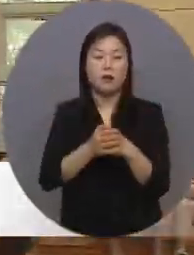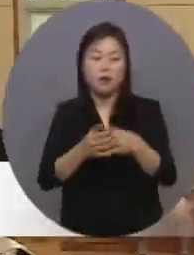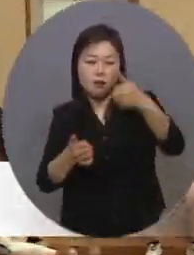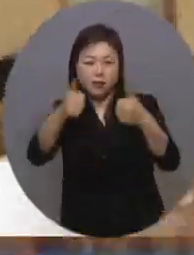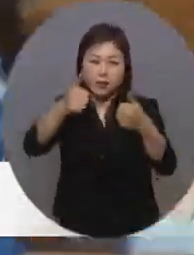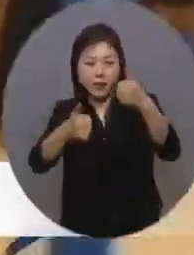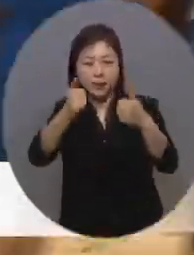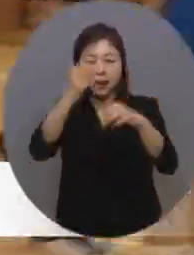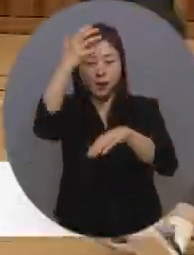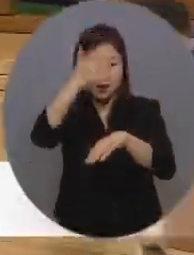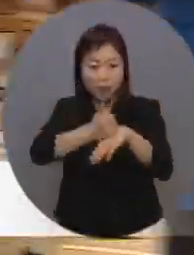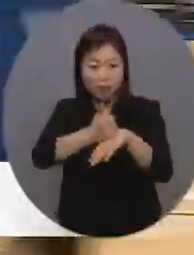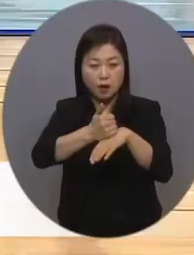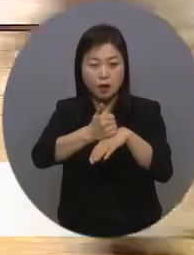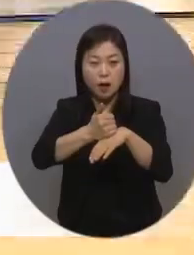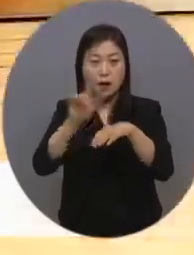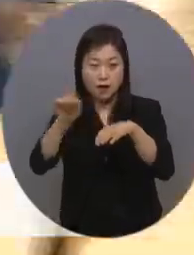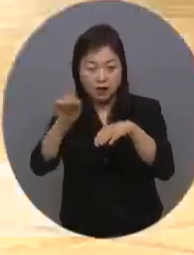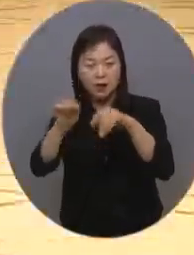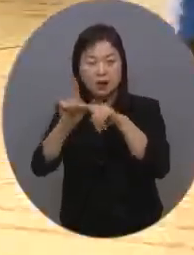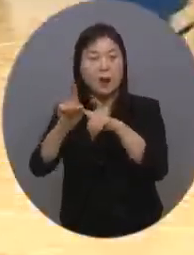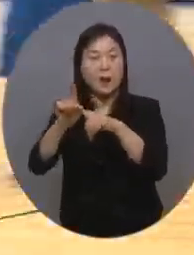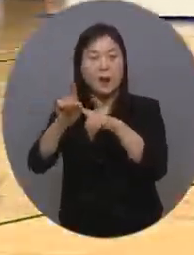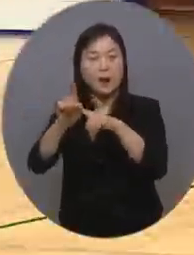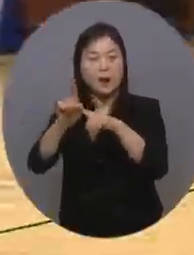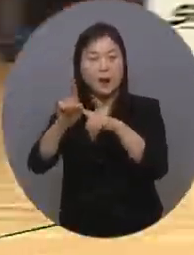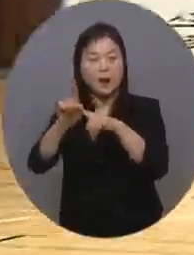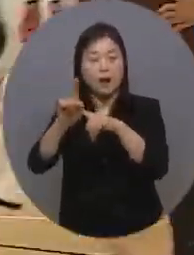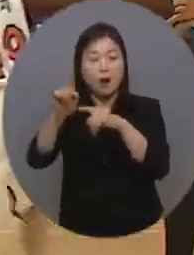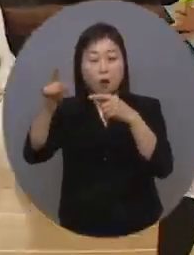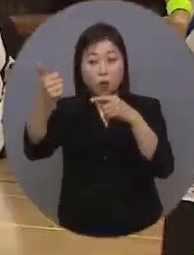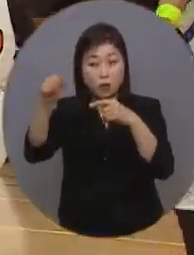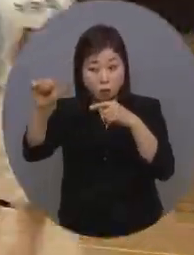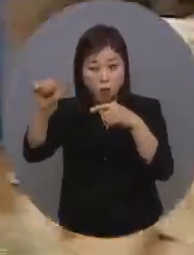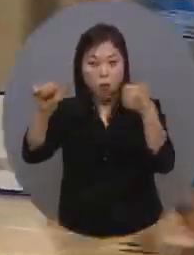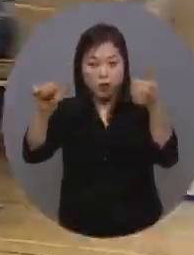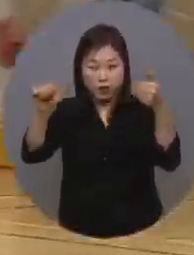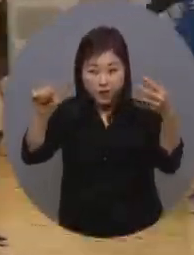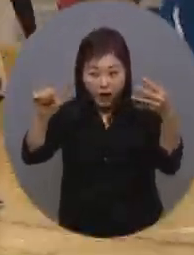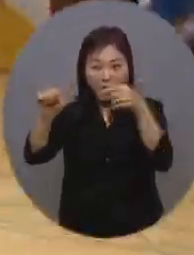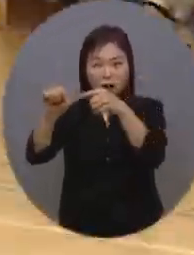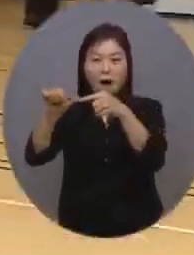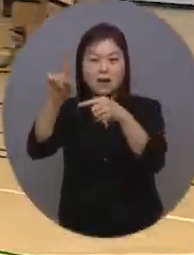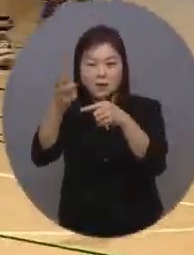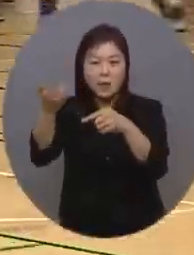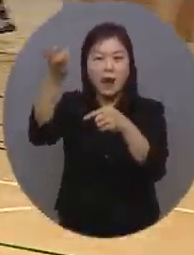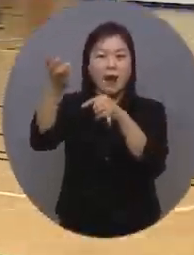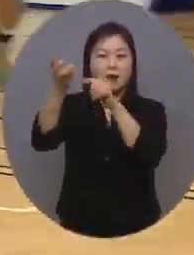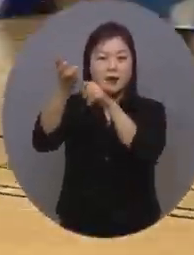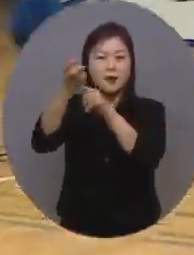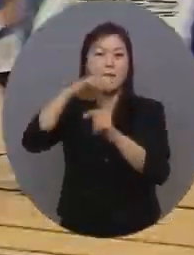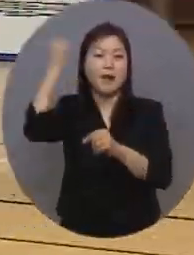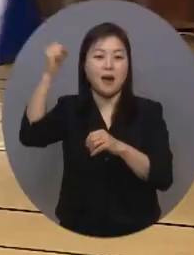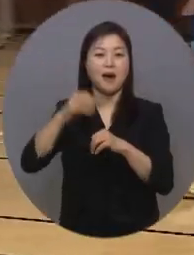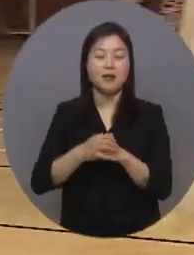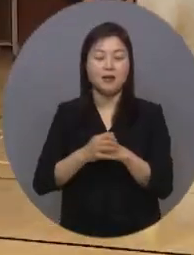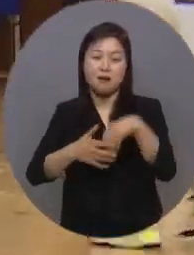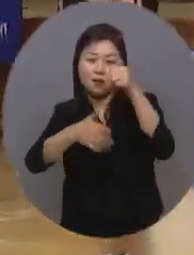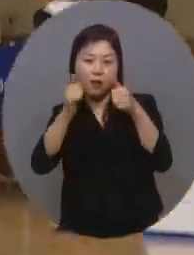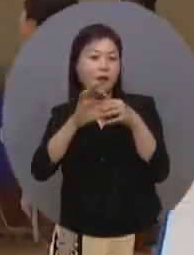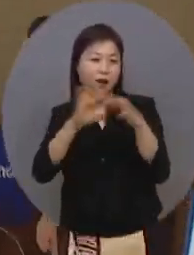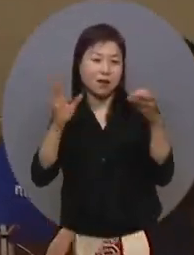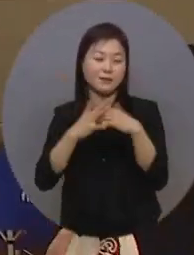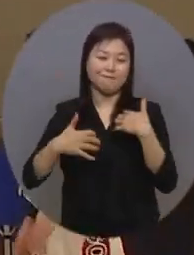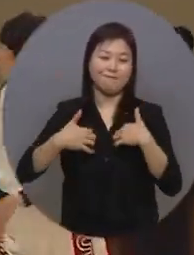점차 리드를 지켰습니다. 경기를 마친 선수들은 승패를 떠나 웃음을 보였습니다. 오랜만에 열리게 된 리그인